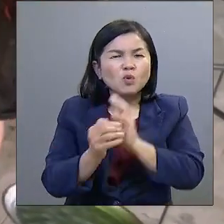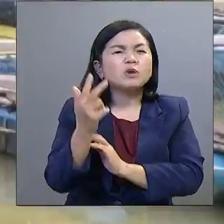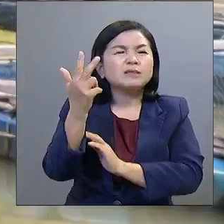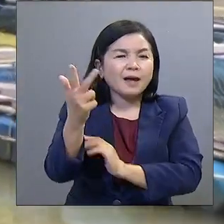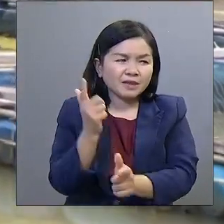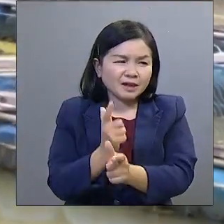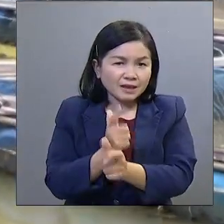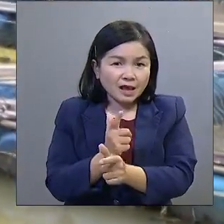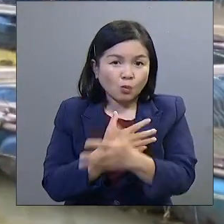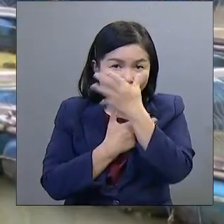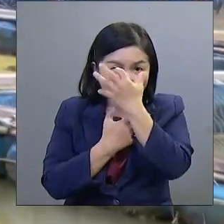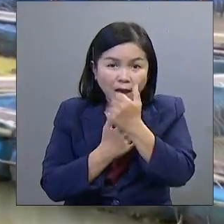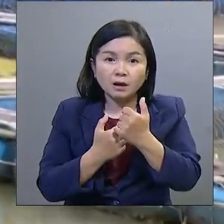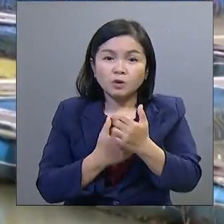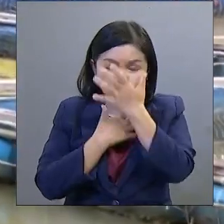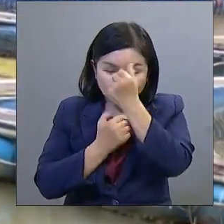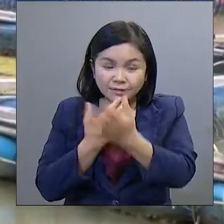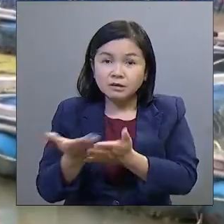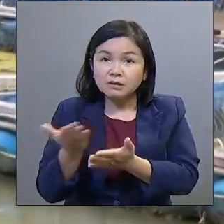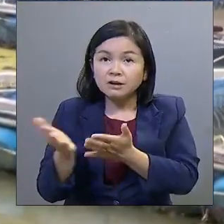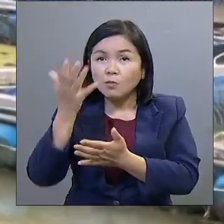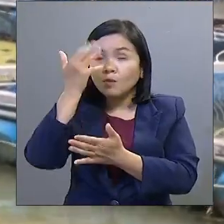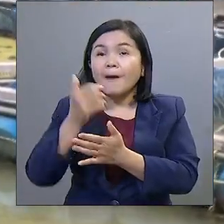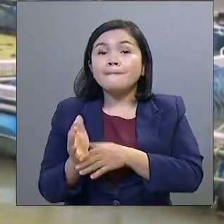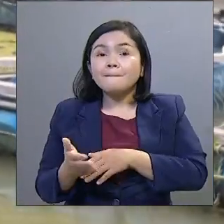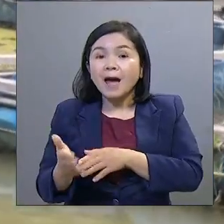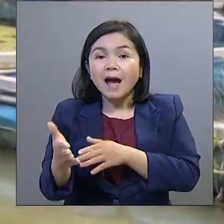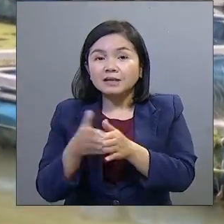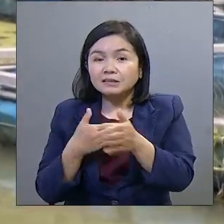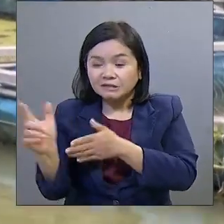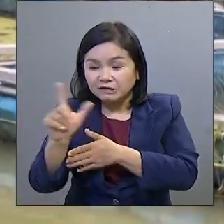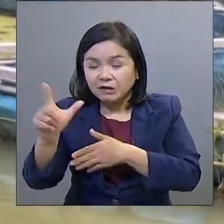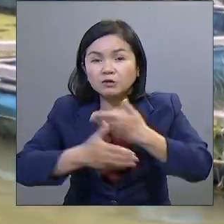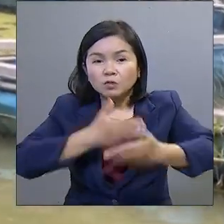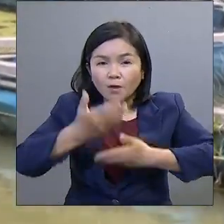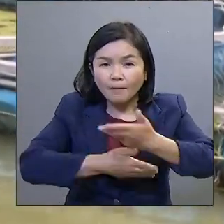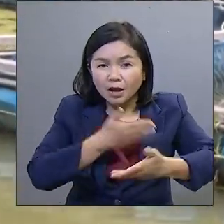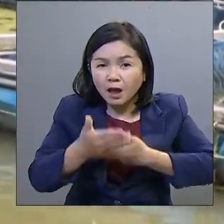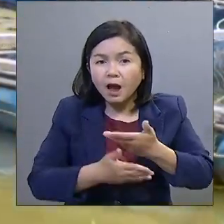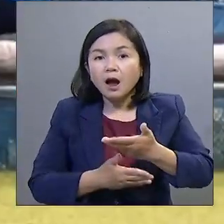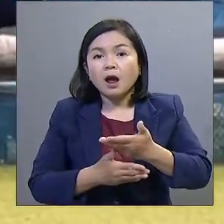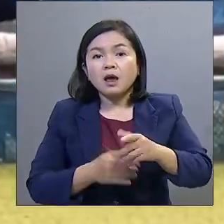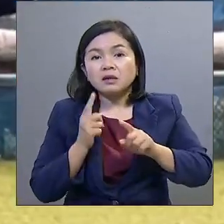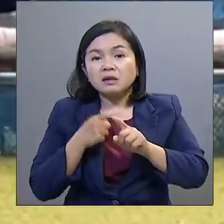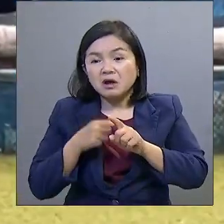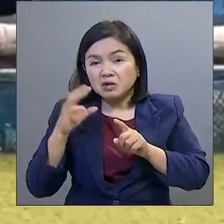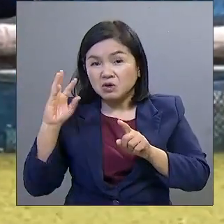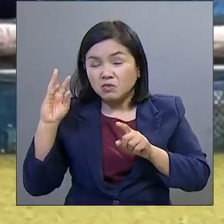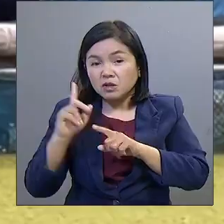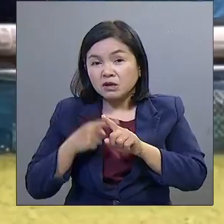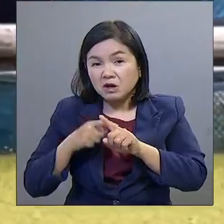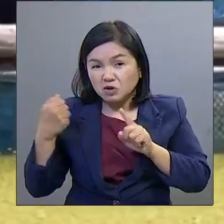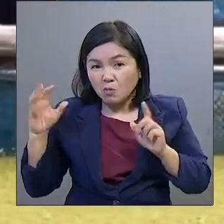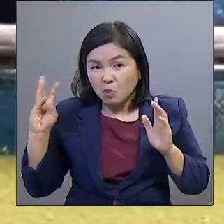ราะฉะนั้นเนี่ยความต้องการมันสูงค่ะเพราะว่าปลากดเหลืองเนี่ยกว่าจะนำมาขายได้เนี่ยคุณผู้ชม16เดือนนะคะหรือว่า1ปีเศษ